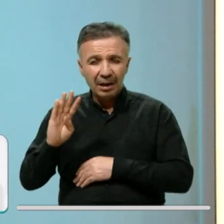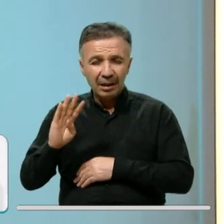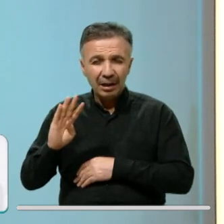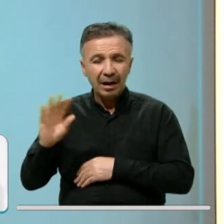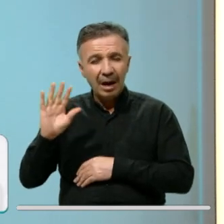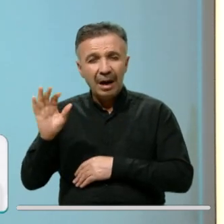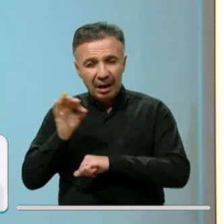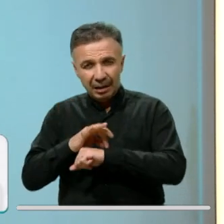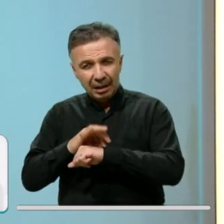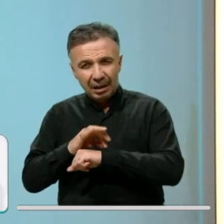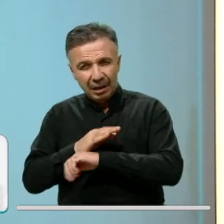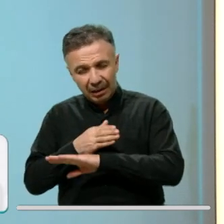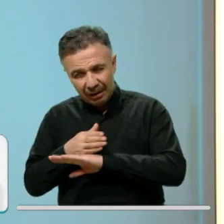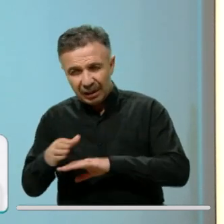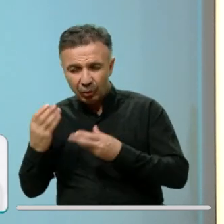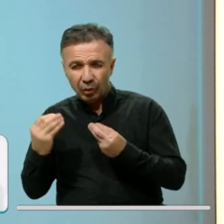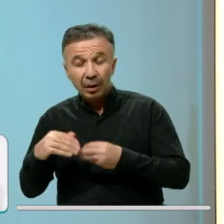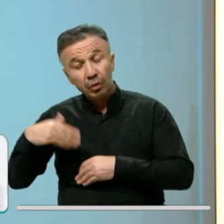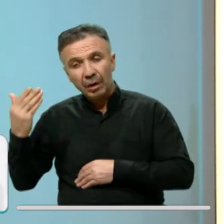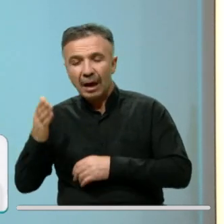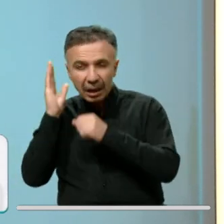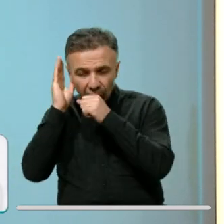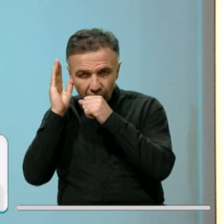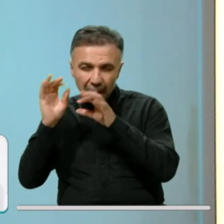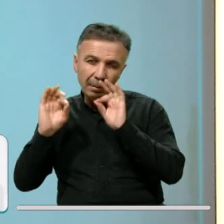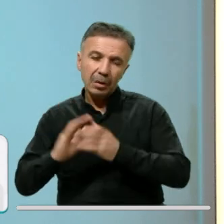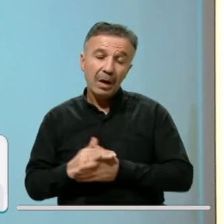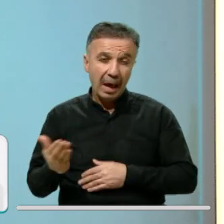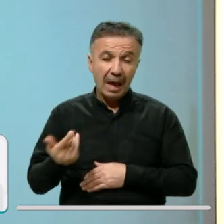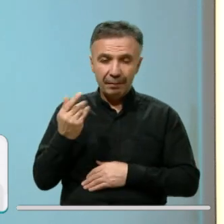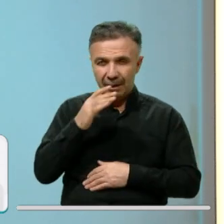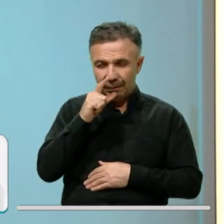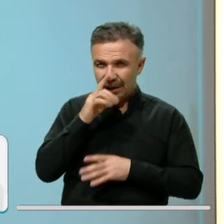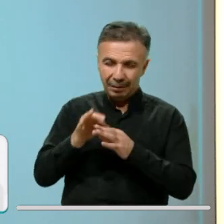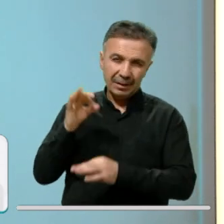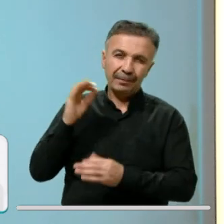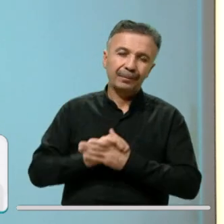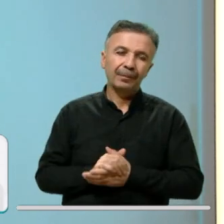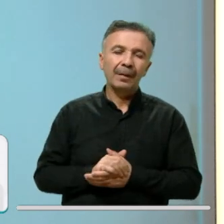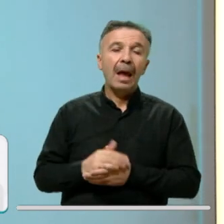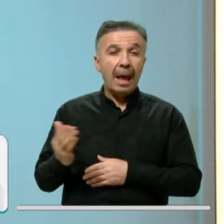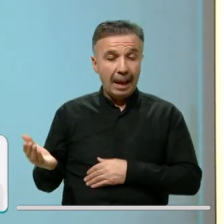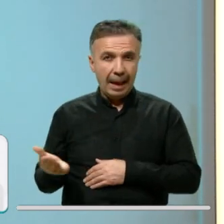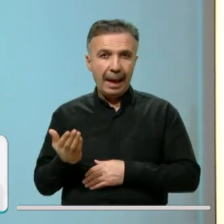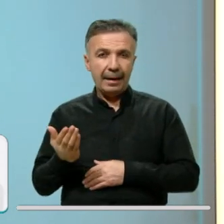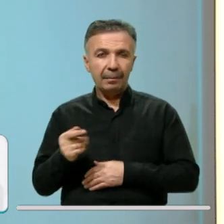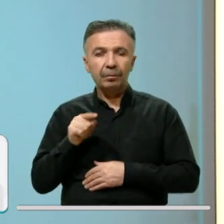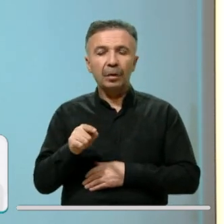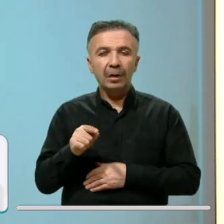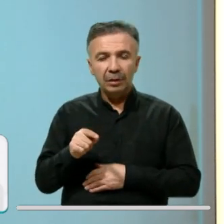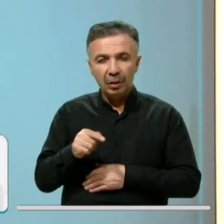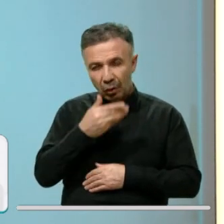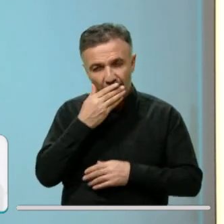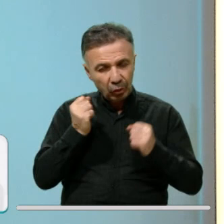geçmiş oluyor. Ondan sonra ezan okunmaya başlıyor. Eğer bir kimse, tekrar ediyorum, şayet burada